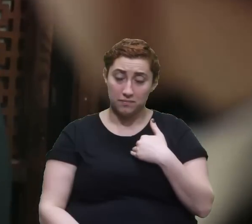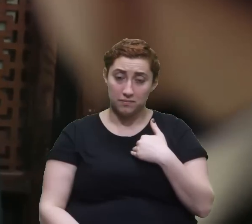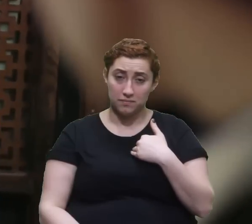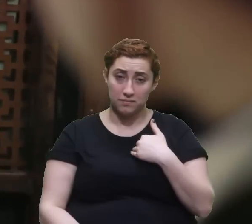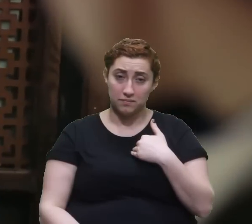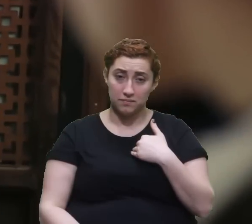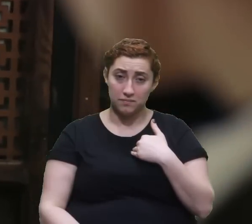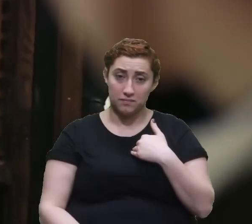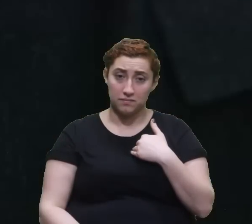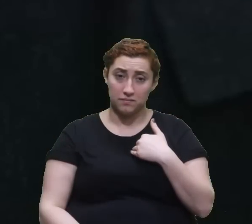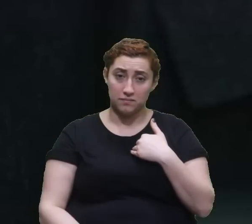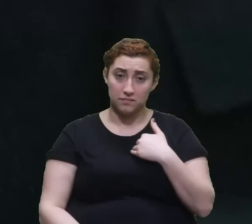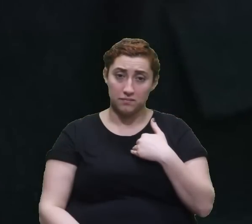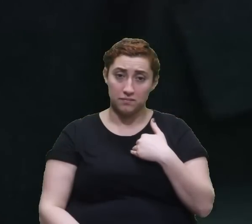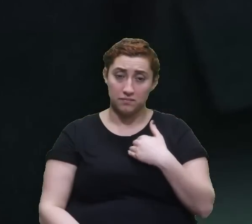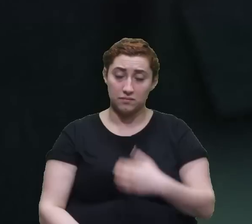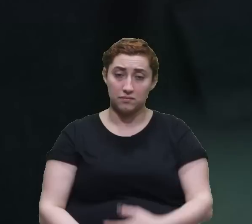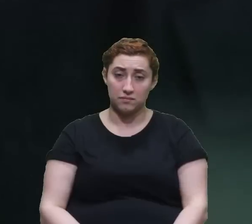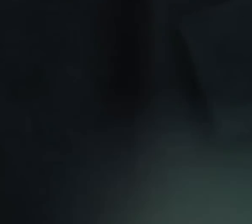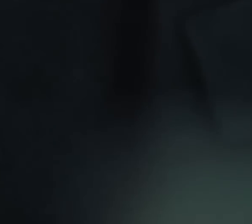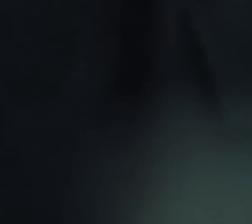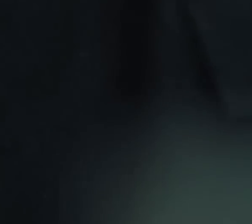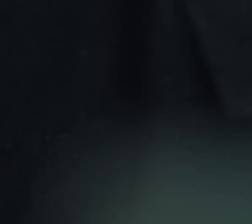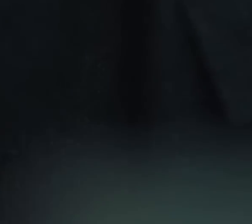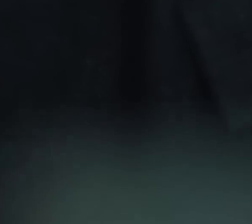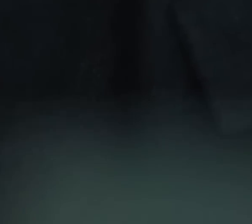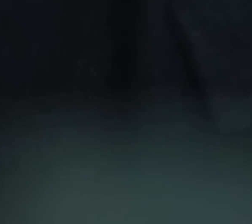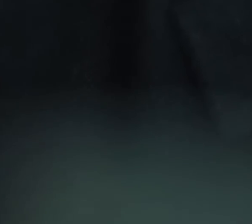öfkeyle bakarak elini belindeki silahına götürdü. Gergin bir bekleyişte.